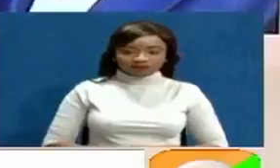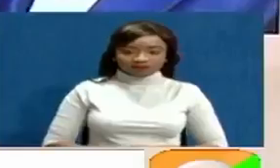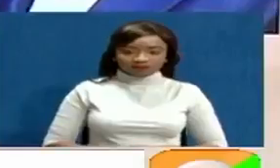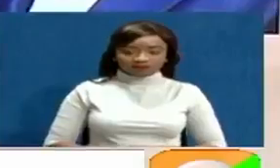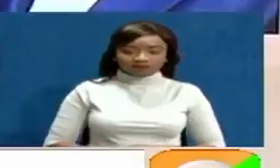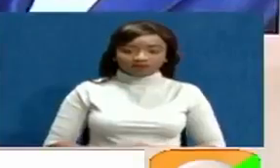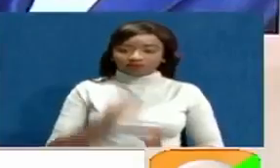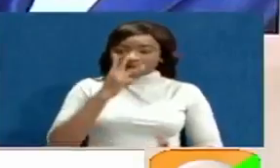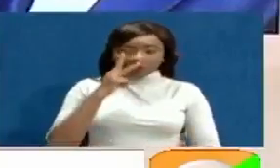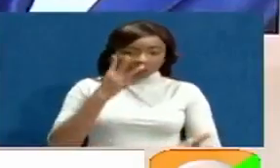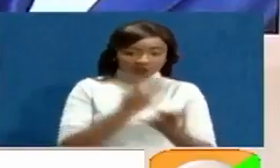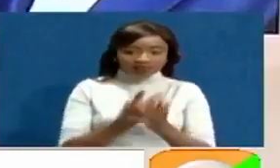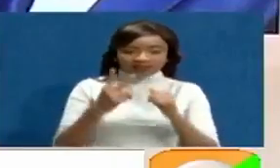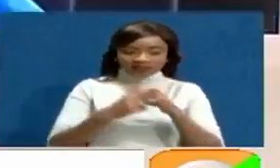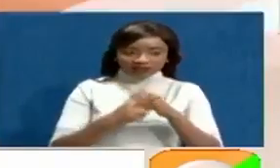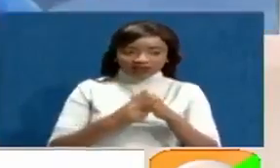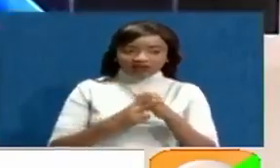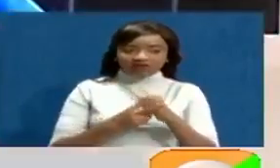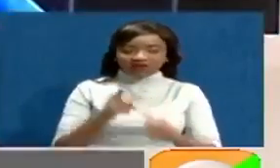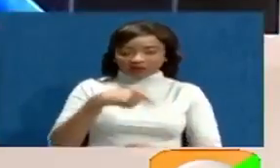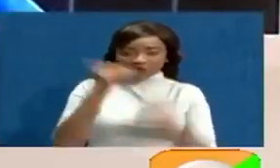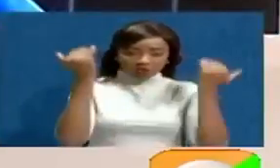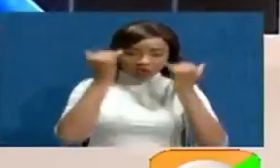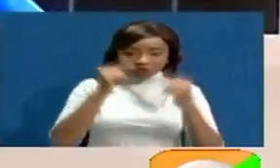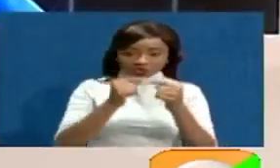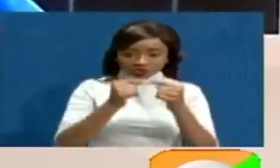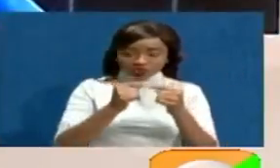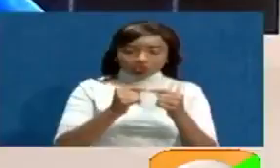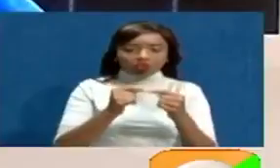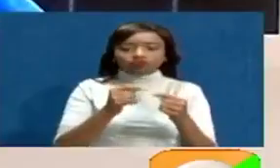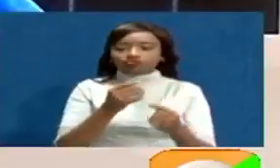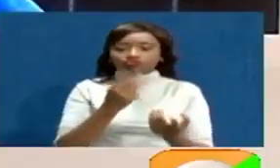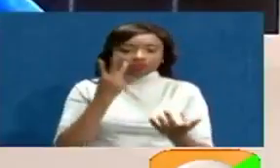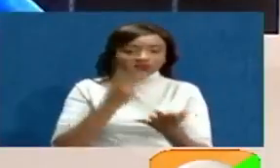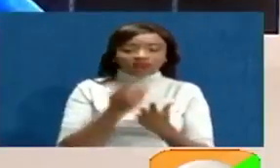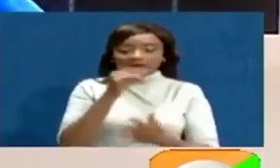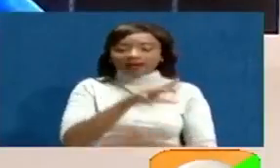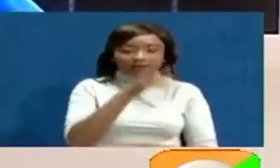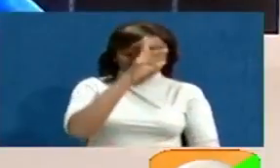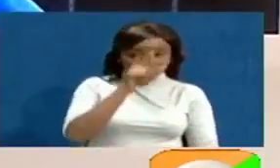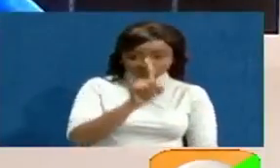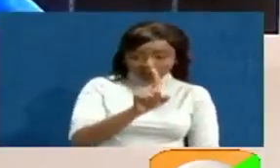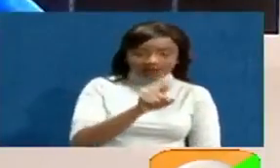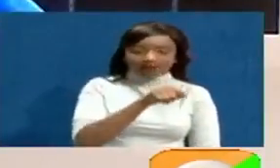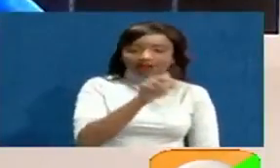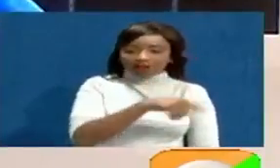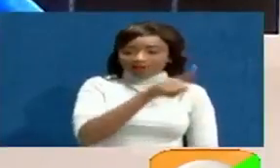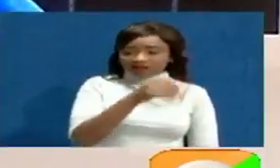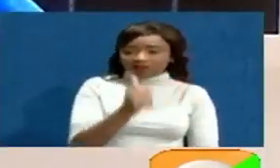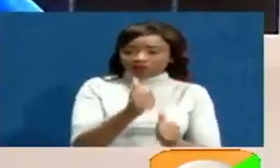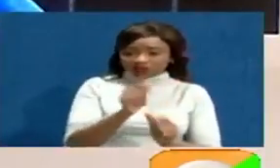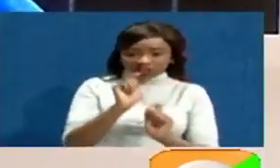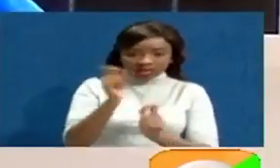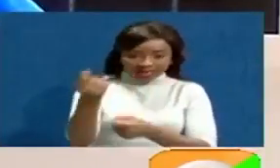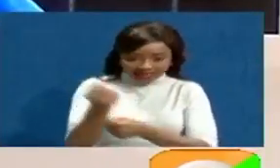Kwa mashahidi saba wamepangiwa kutoa ushahidi dhidi ya afisa wa polisi anayekabiliwa na mashtaka ya kumnajisi msichana mwenye umri wa miaka 14